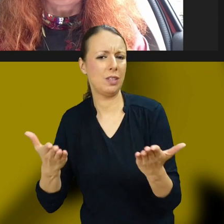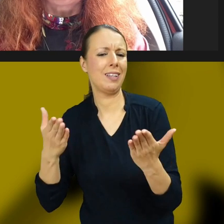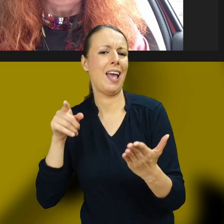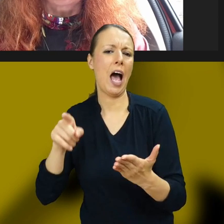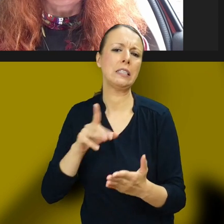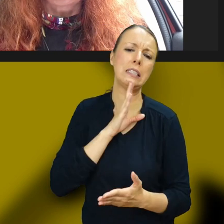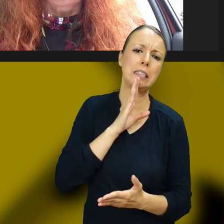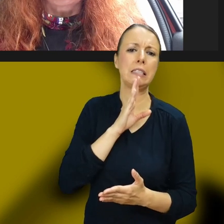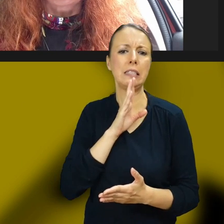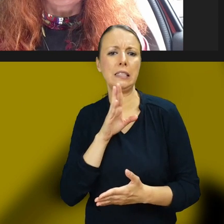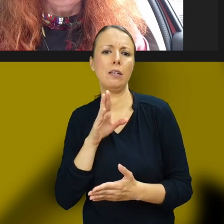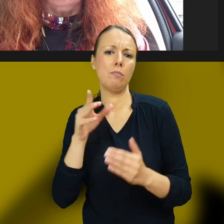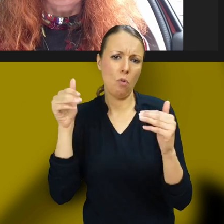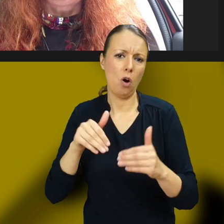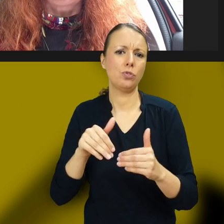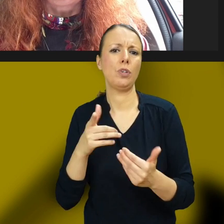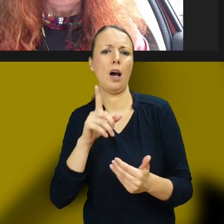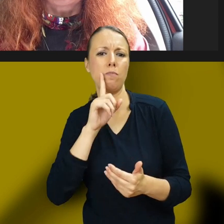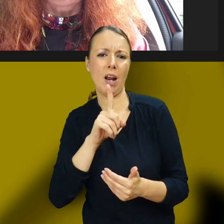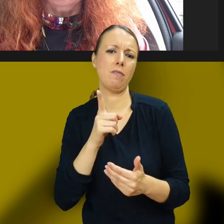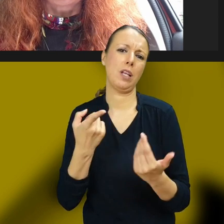Konstytucyjny, czy ona tak naprawdę nie jest